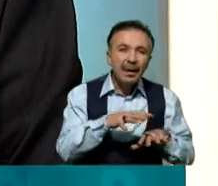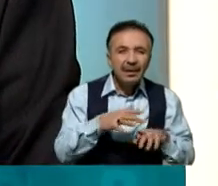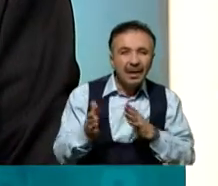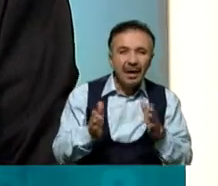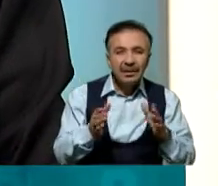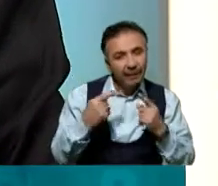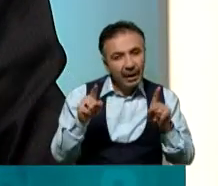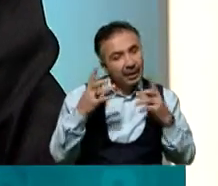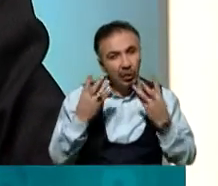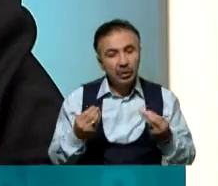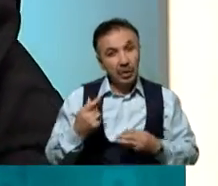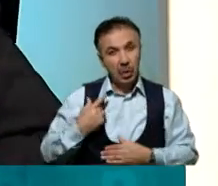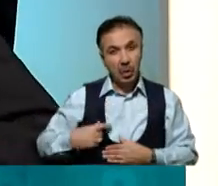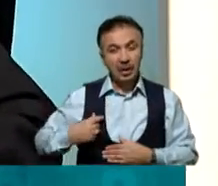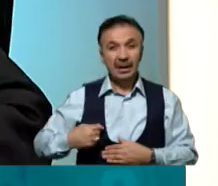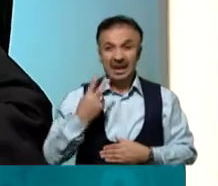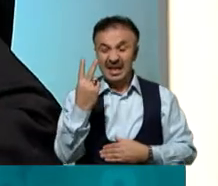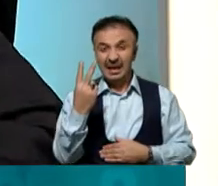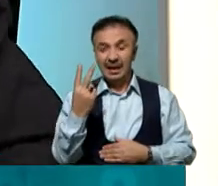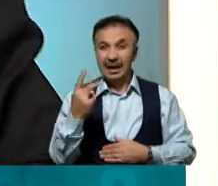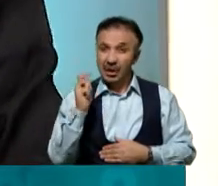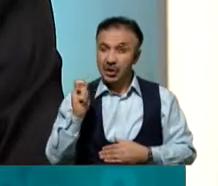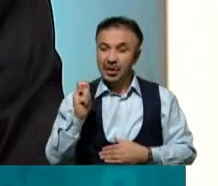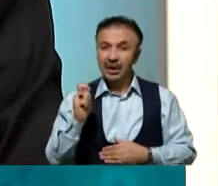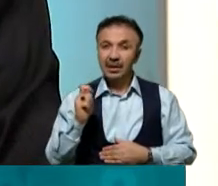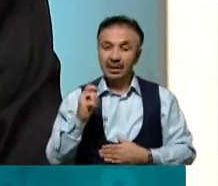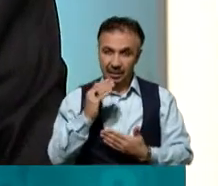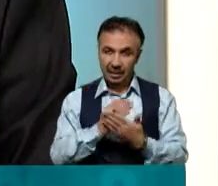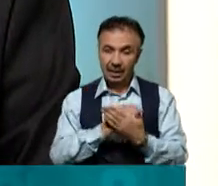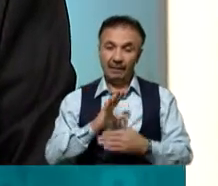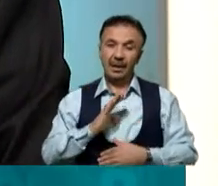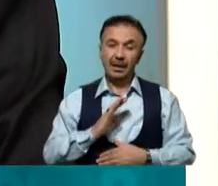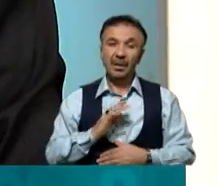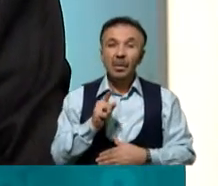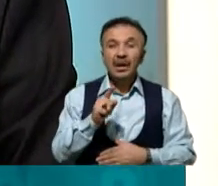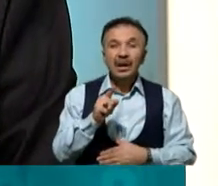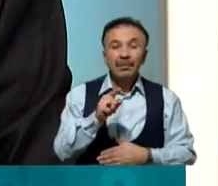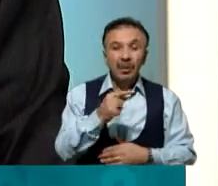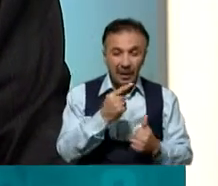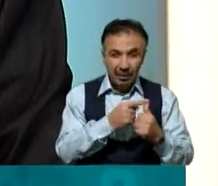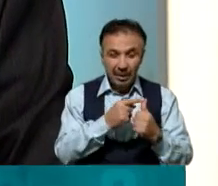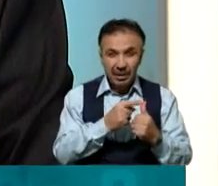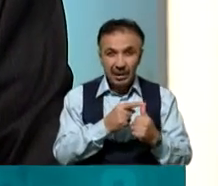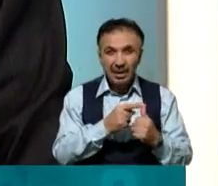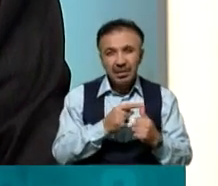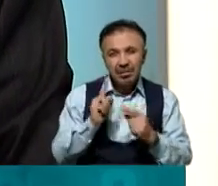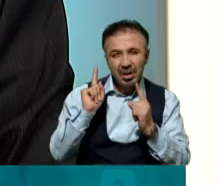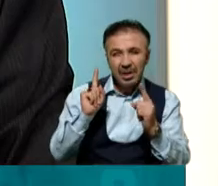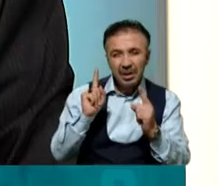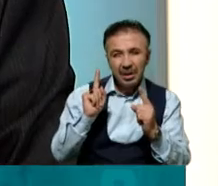mezhebinde özellikle iki tane şart var. Bunlardan birisi karşılıklı rıza. Rıza ne demek? Kabul.